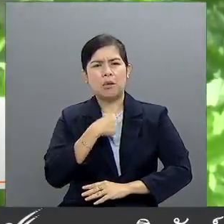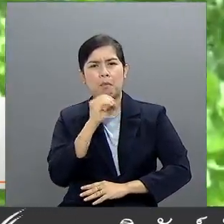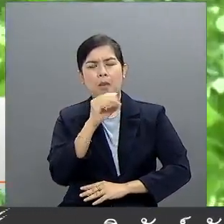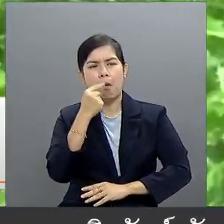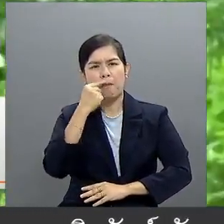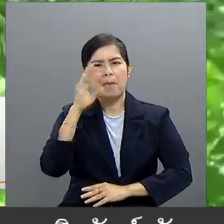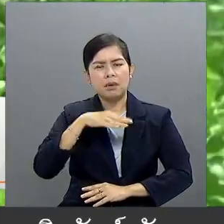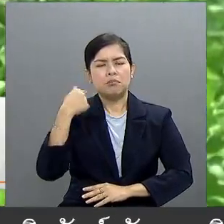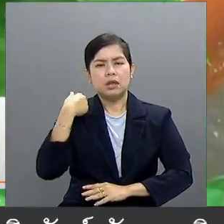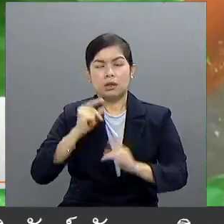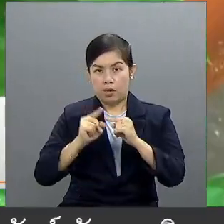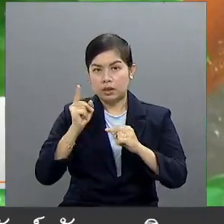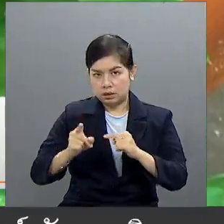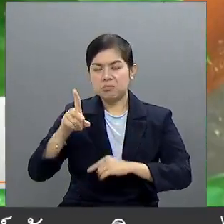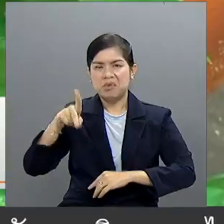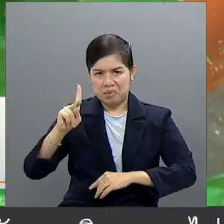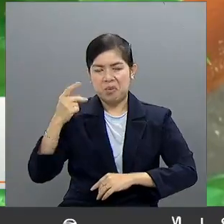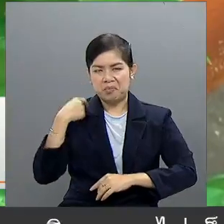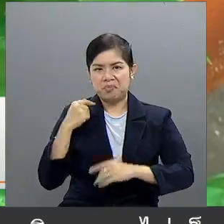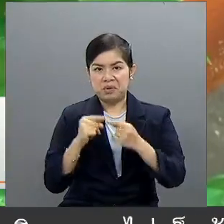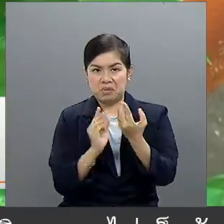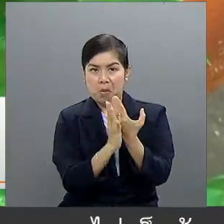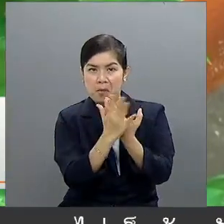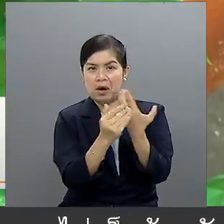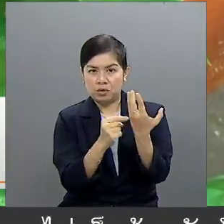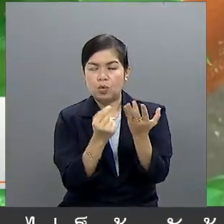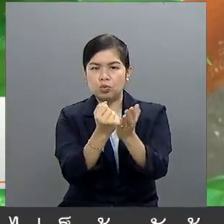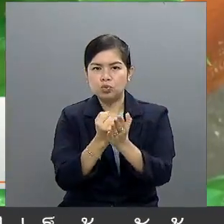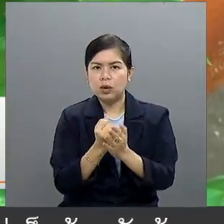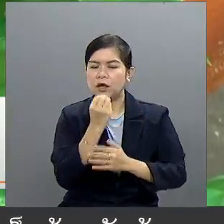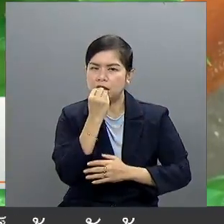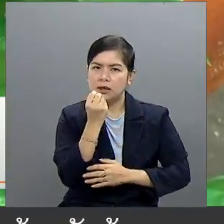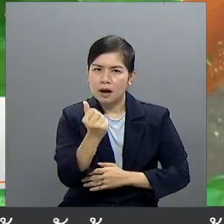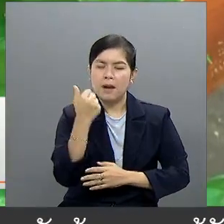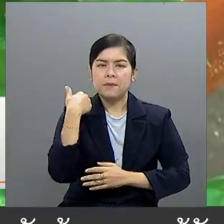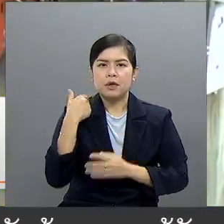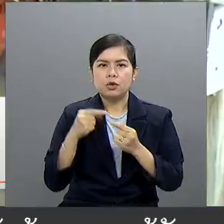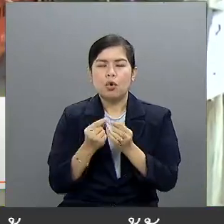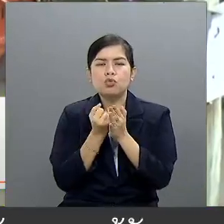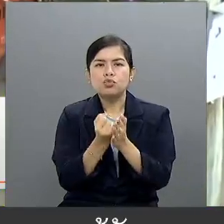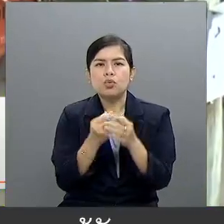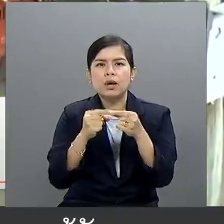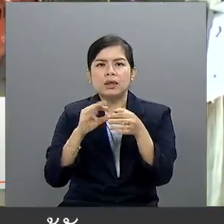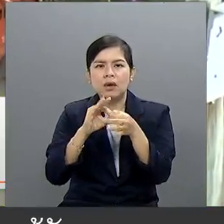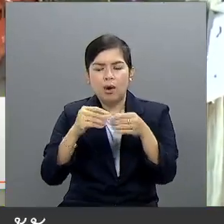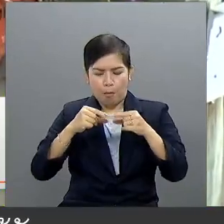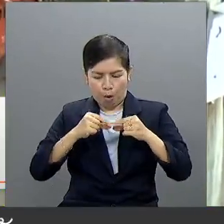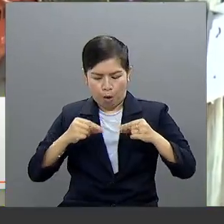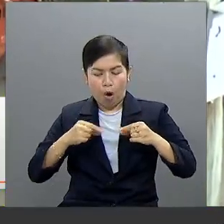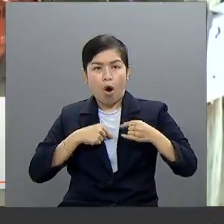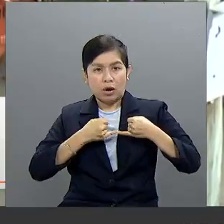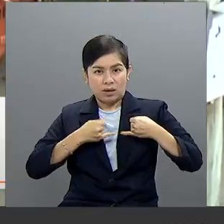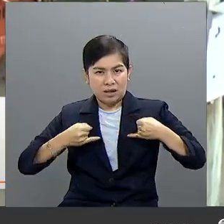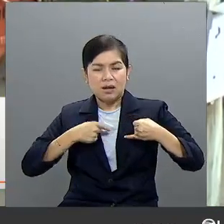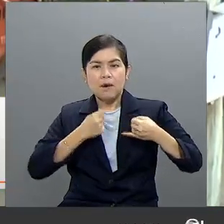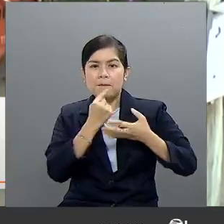ประโยชน์เขาเยอะนะมีเรื่องการทำให้เจริญอาหารช่วยในการขยายตัวของหลอดเลือดป้องกันโรคหัวใจขาดเลือดช่วยปรับสมดุลของ